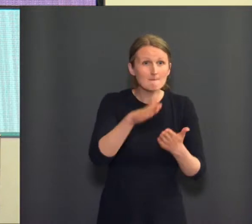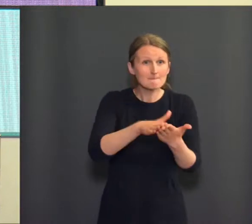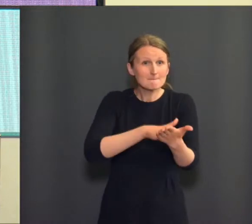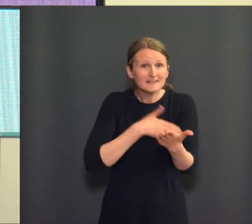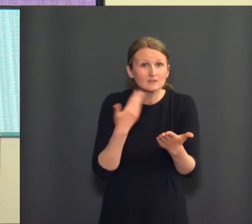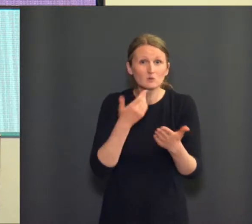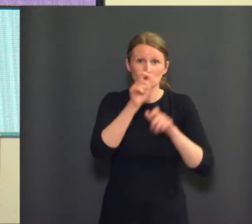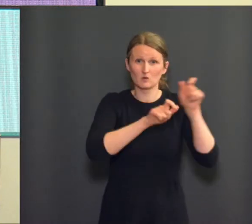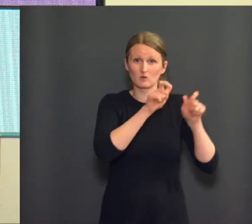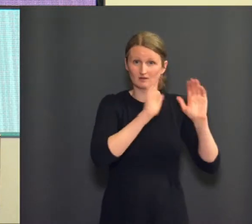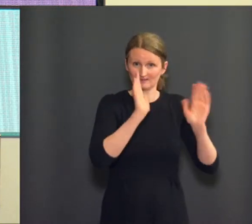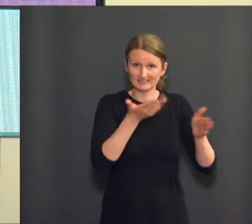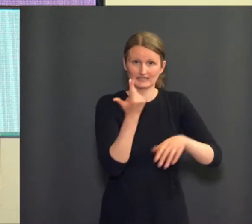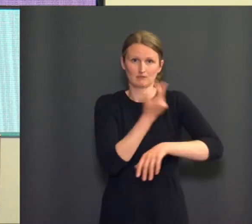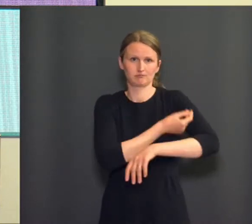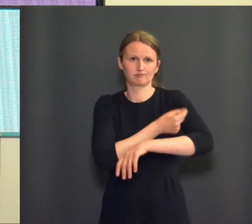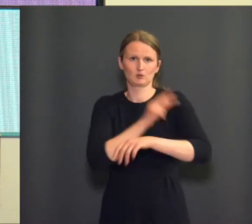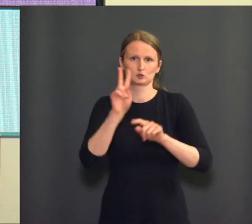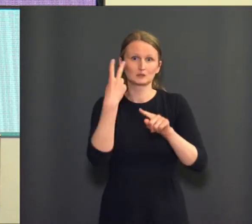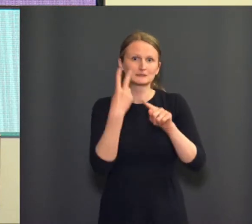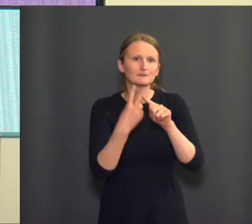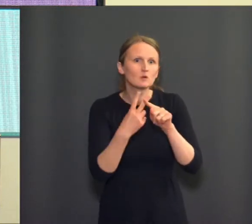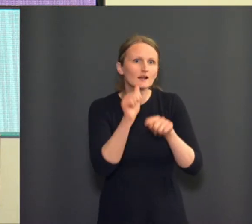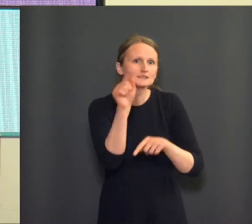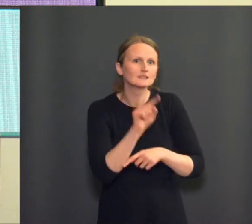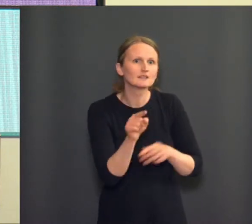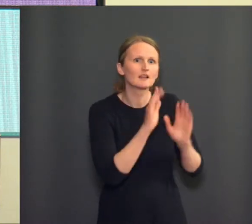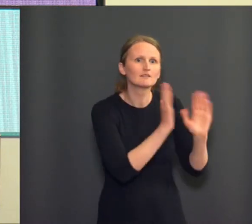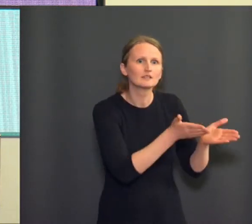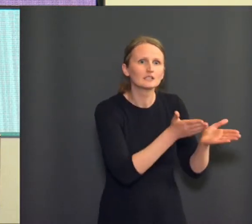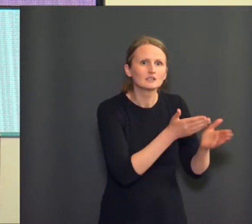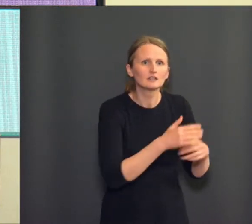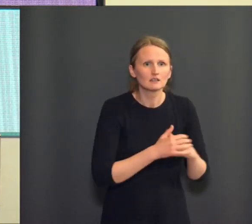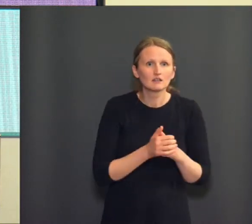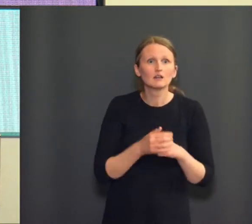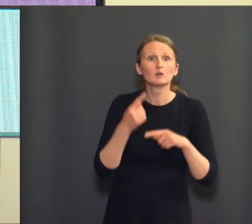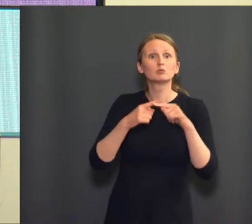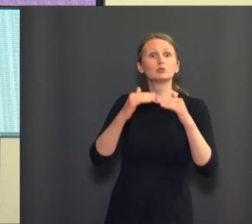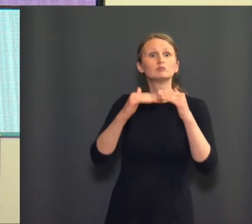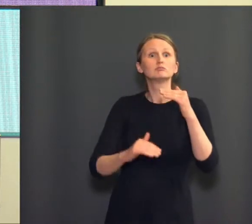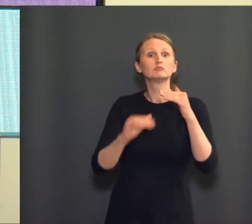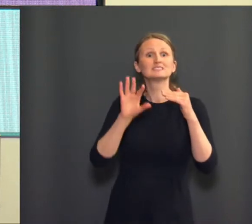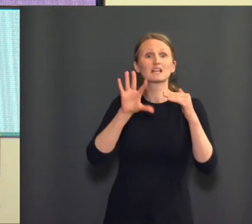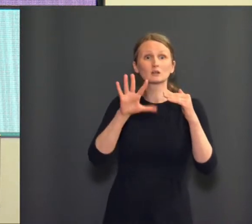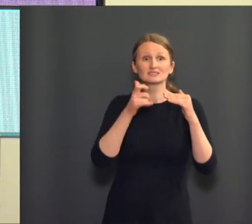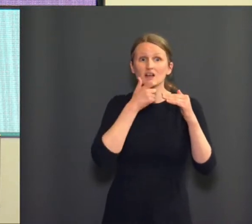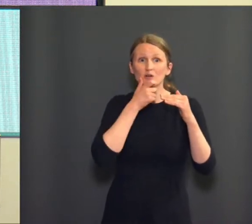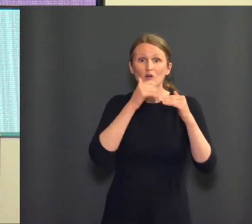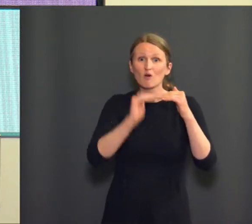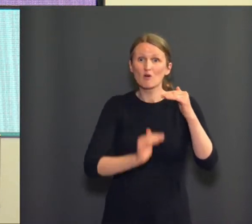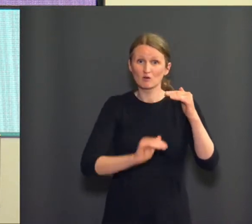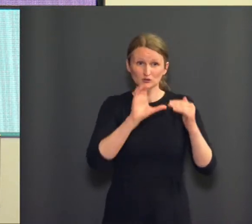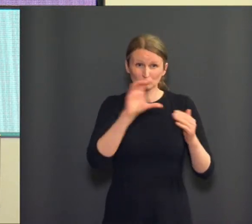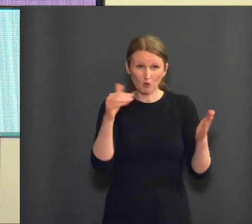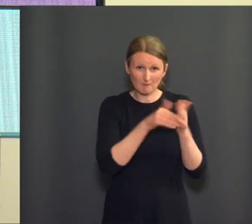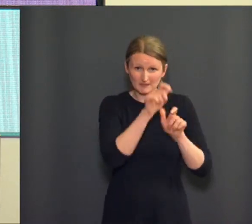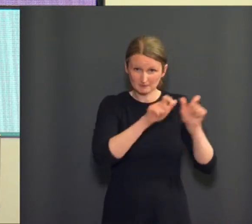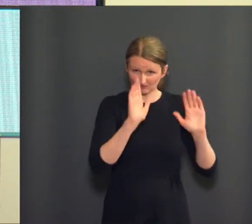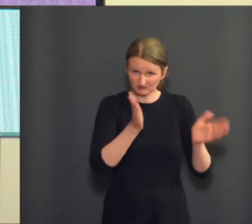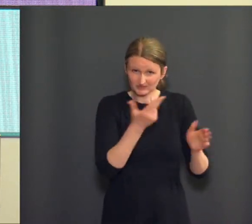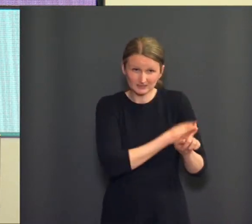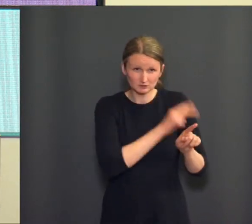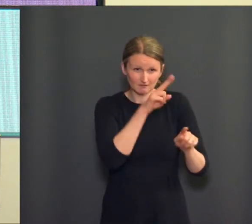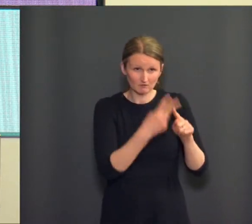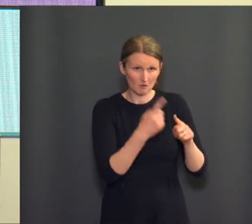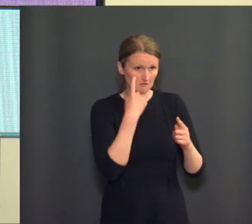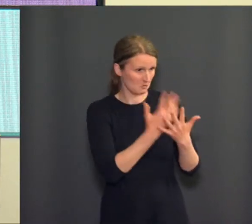moins de 55 ans. Actuellement, sans qu'aucun signal ne se manifeste à ce niveau. On est donc sur le plan